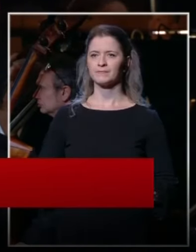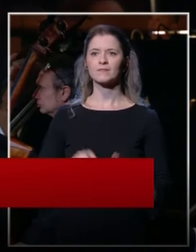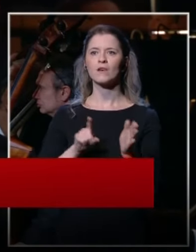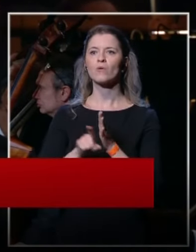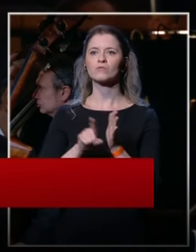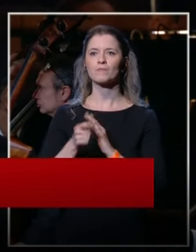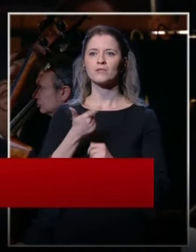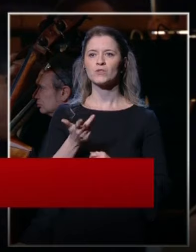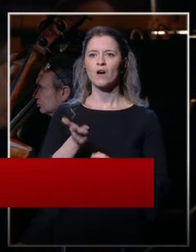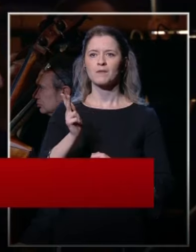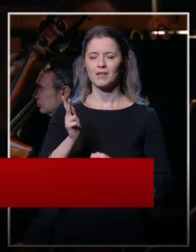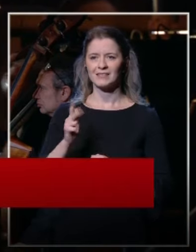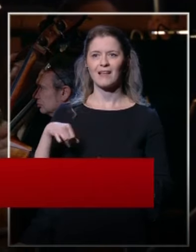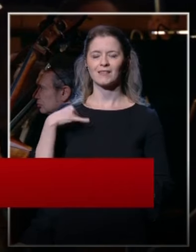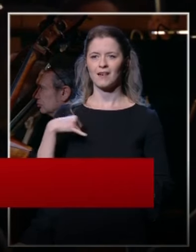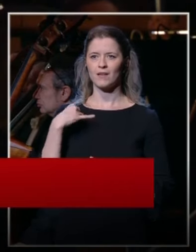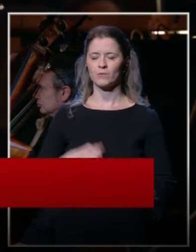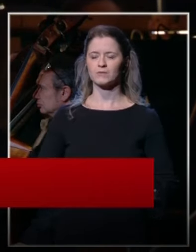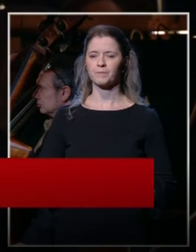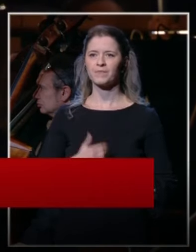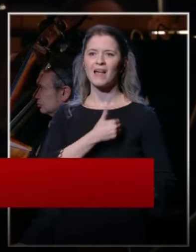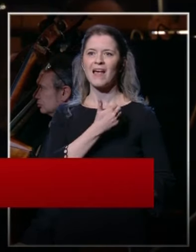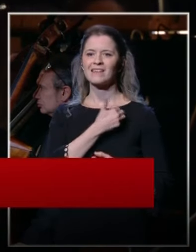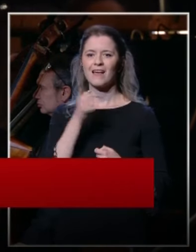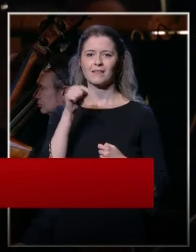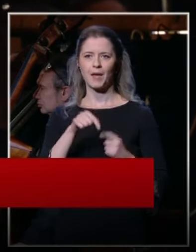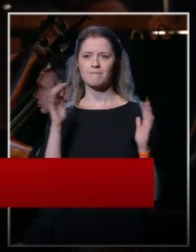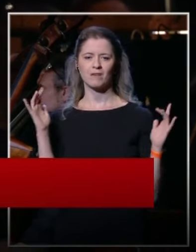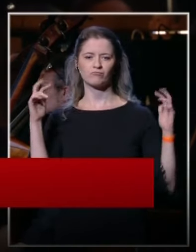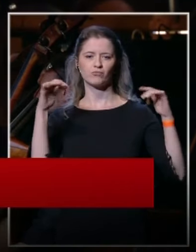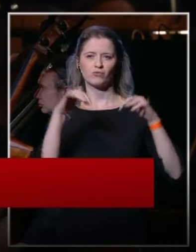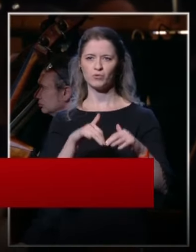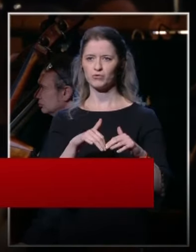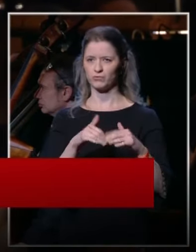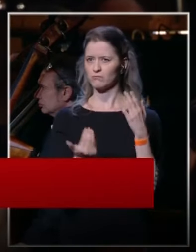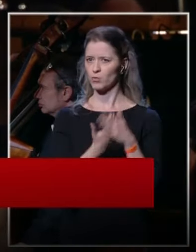Október 23-án délelőtt az egyetemen gyűltünk ismét össze.